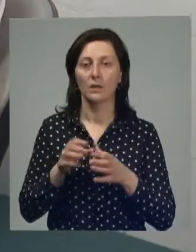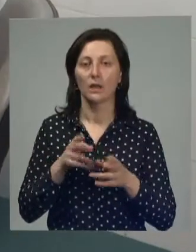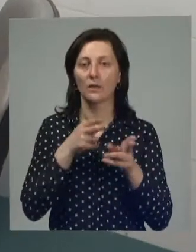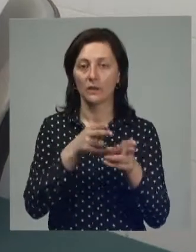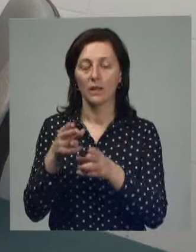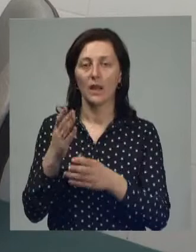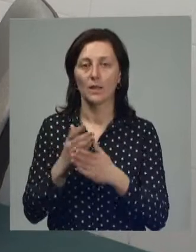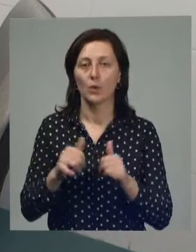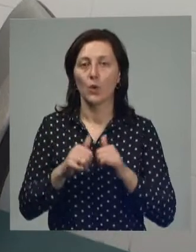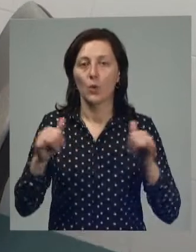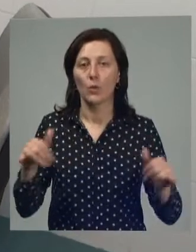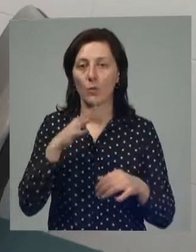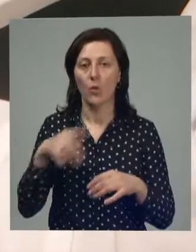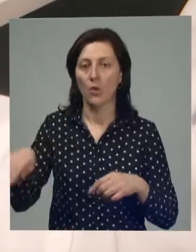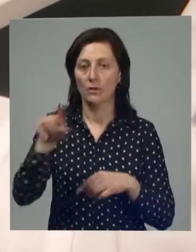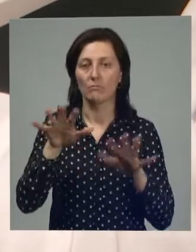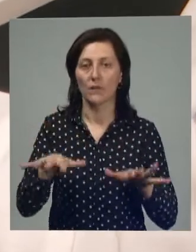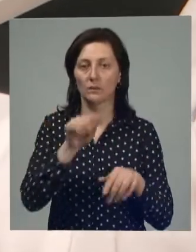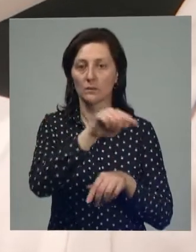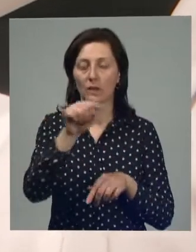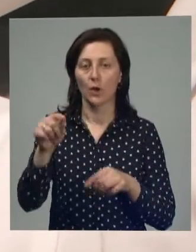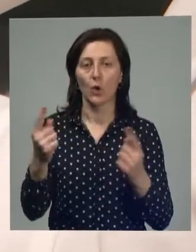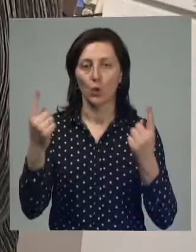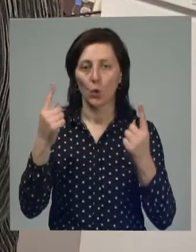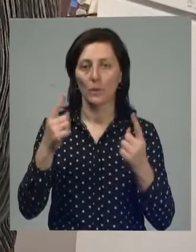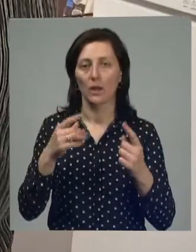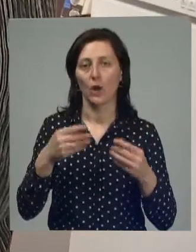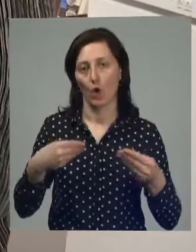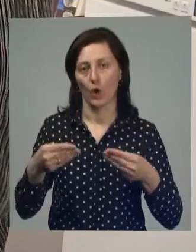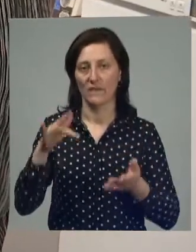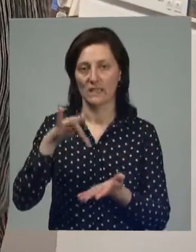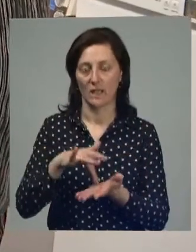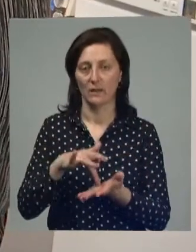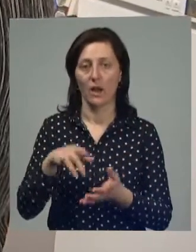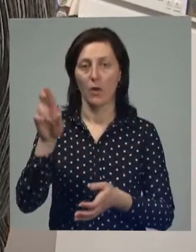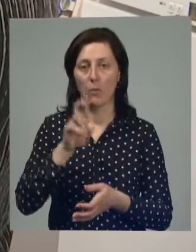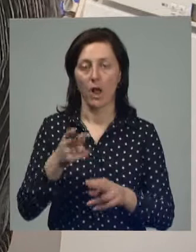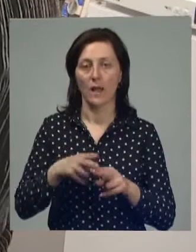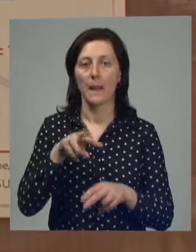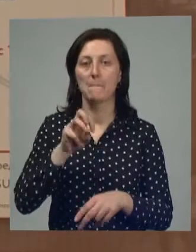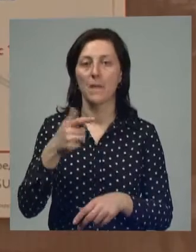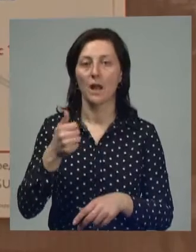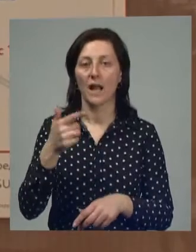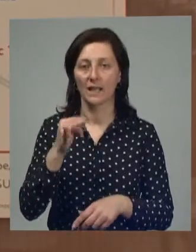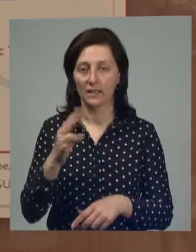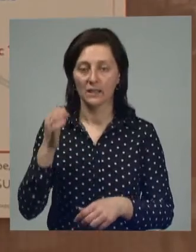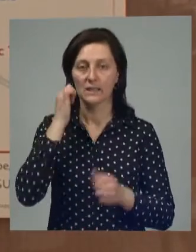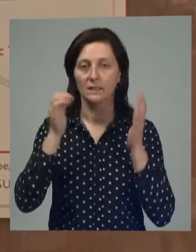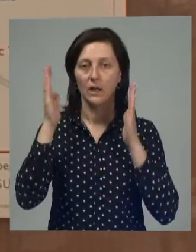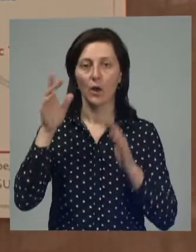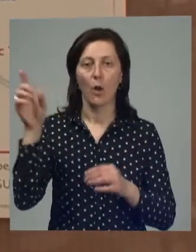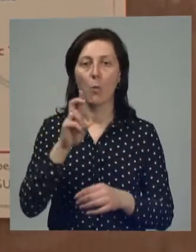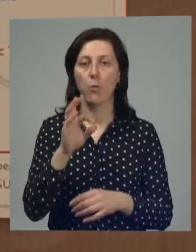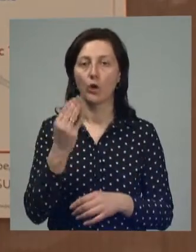и сеть публичных пунктов вакцинации в крупных торгово-развлекательных центрах. В Белгороде это Мегагрин, в Старомосколе Баше, и на